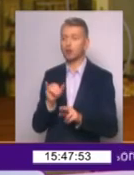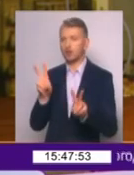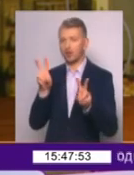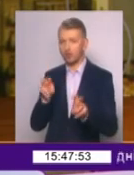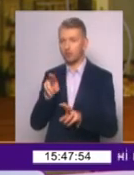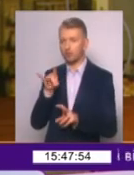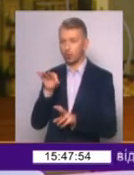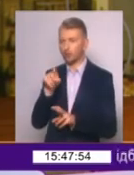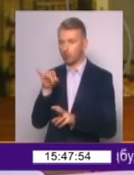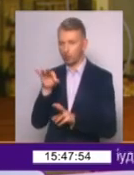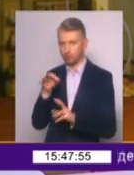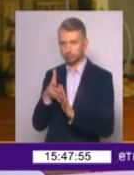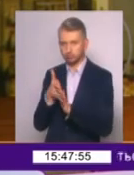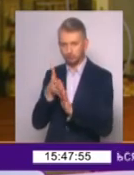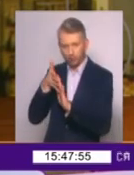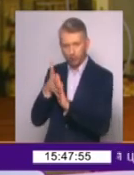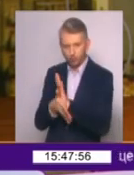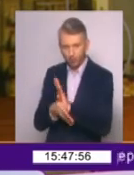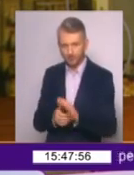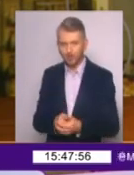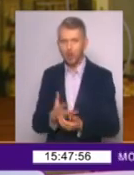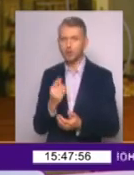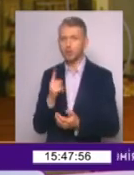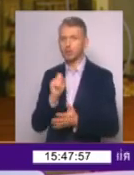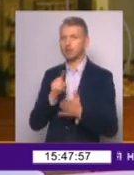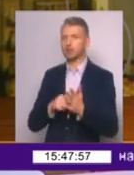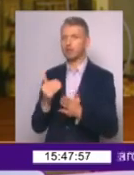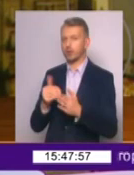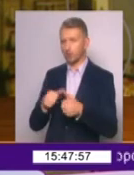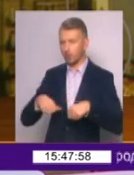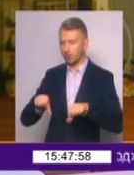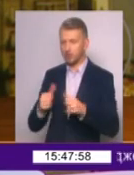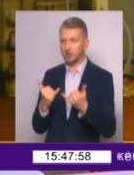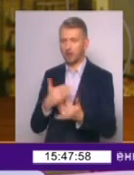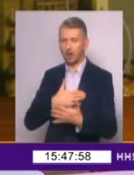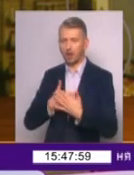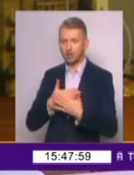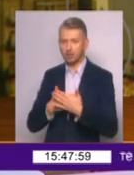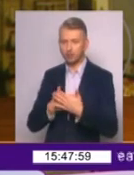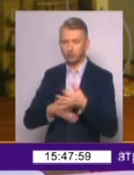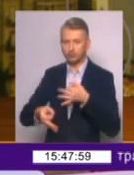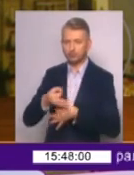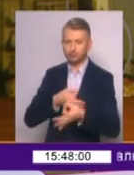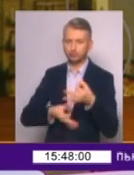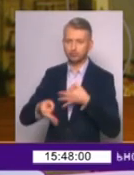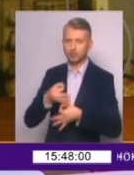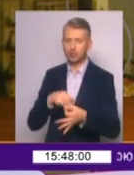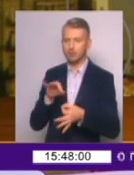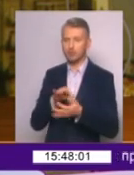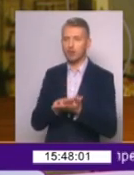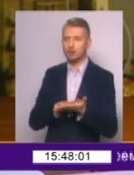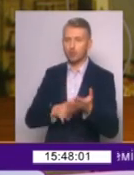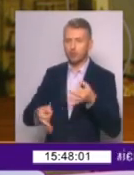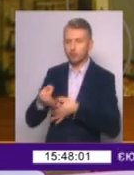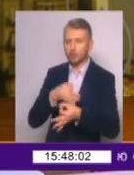Прозоро, продажі саме. І ще одне питання з приводу тематики вашої комісії, пане Михайло, зараз дуже активно точиться дискусія з приводу, продовжується